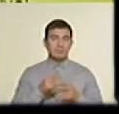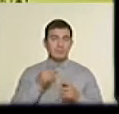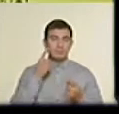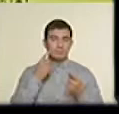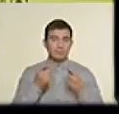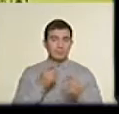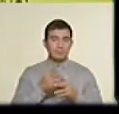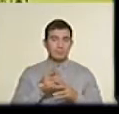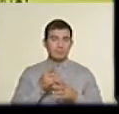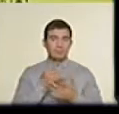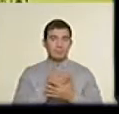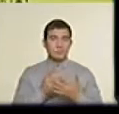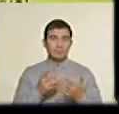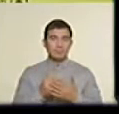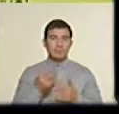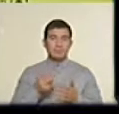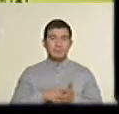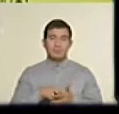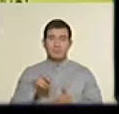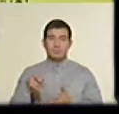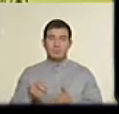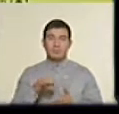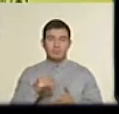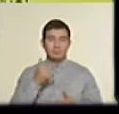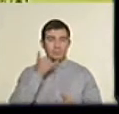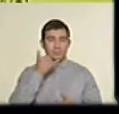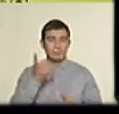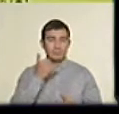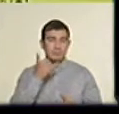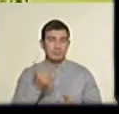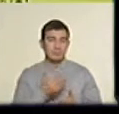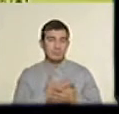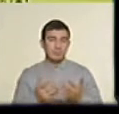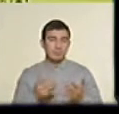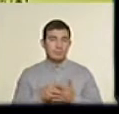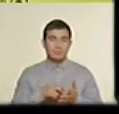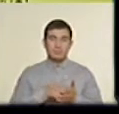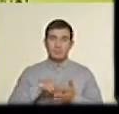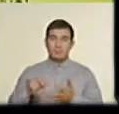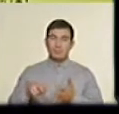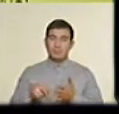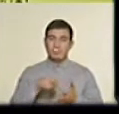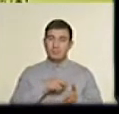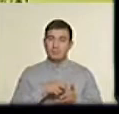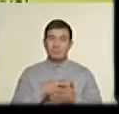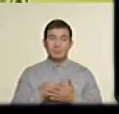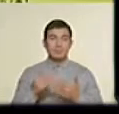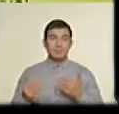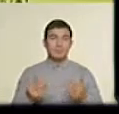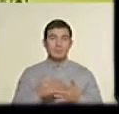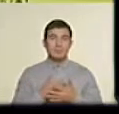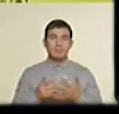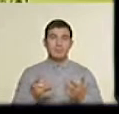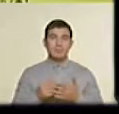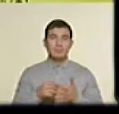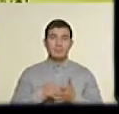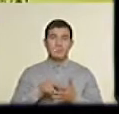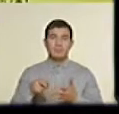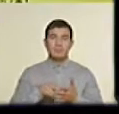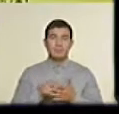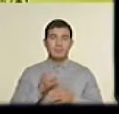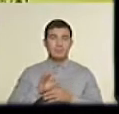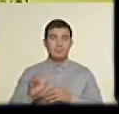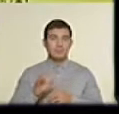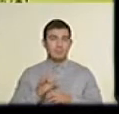turga bo'linadi, ya'ni pochta aloqasi hamda elektron aloqaga. Pochta aloqasi bu turli pochta jo'natmalari, ya'ni